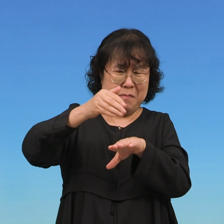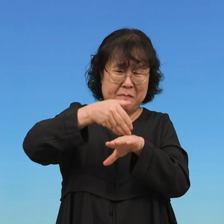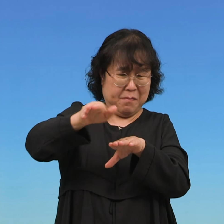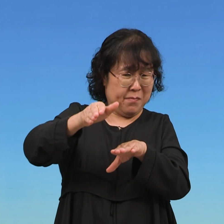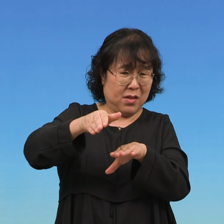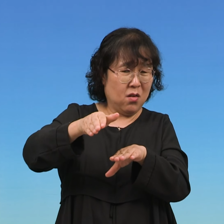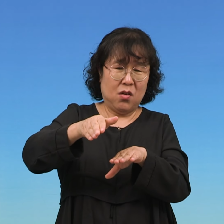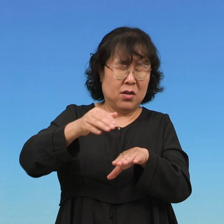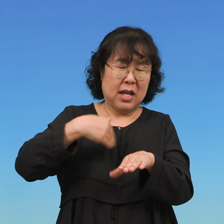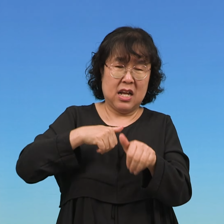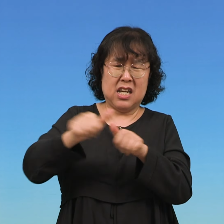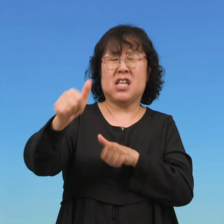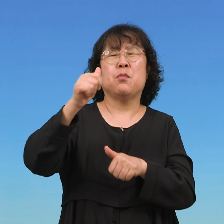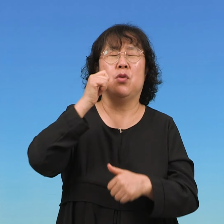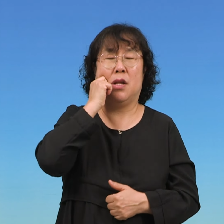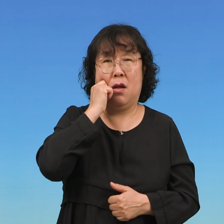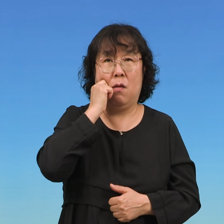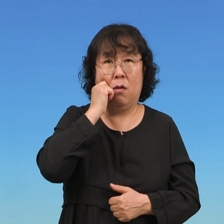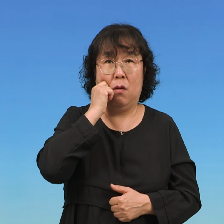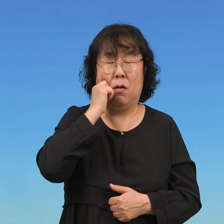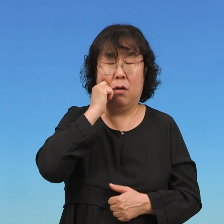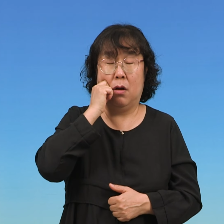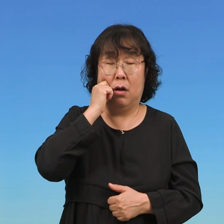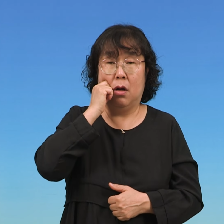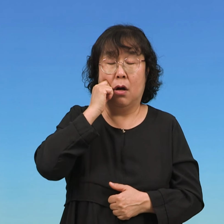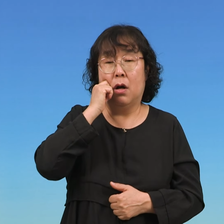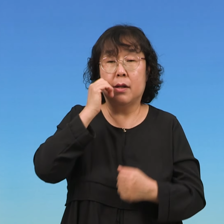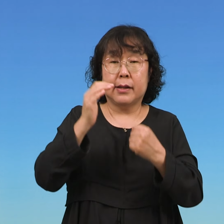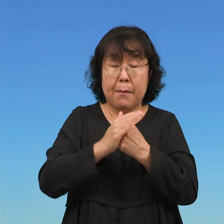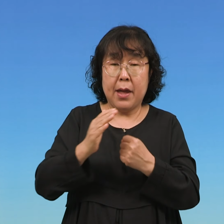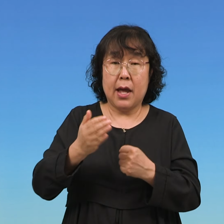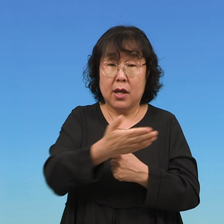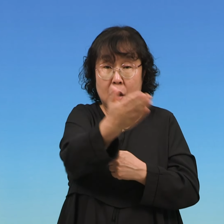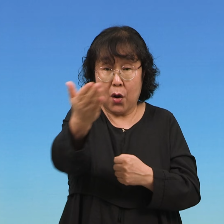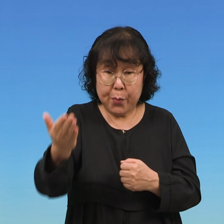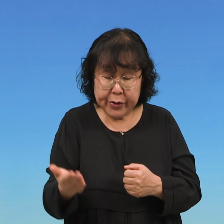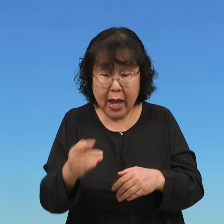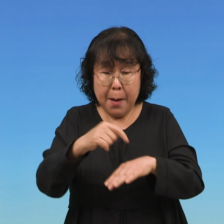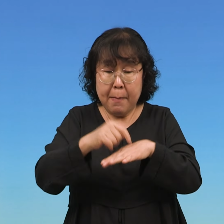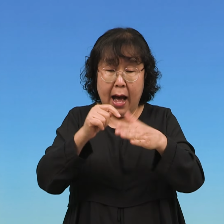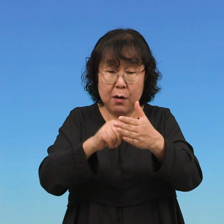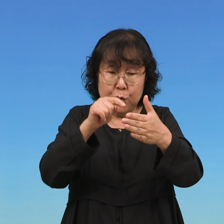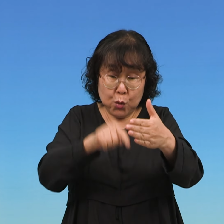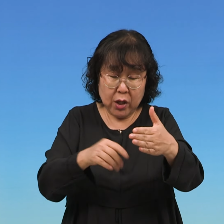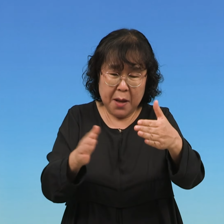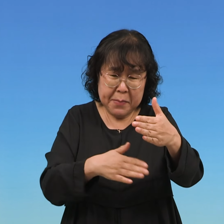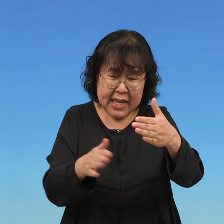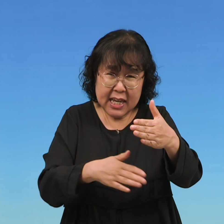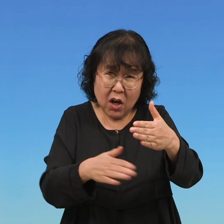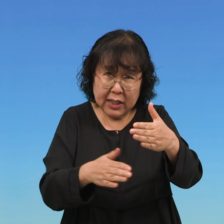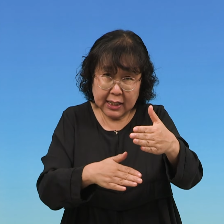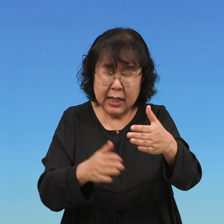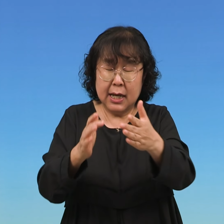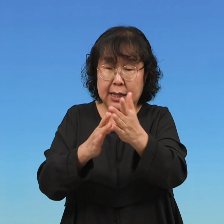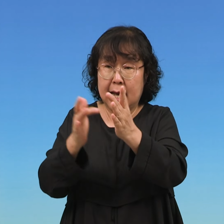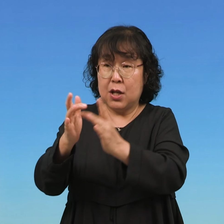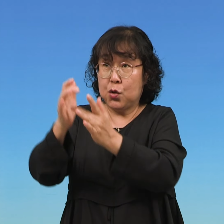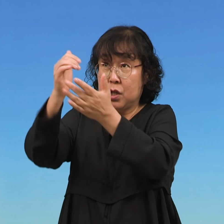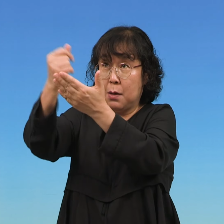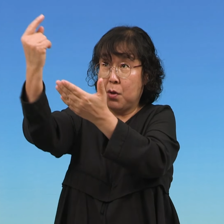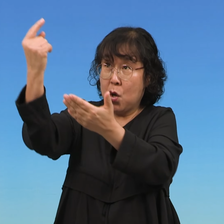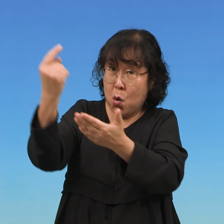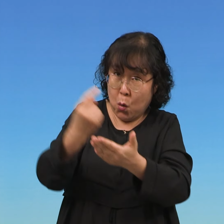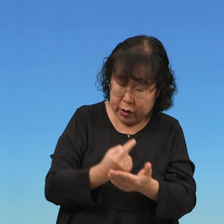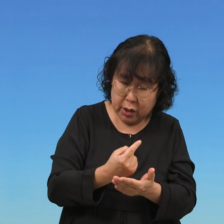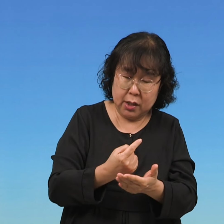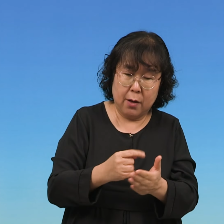몰아내려고 애쓰기보다 여러분 안에 공허하고 허하게 만드는 내 내면 세계가 주님 한